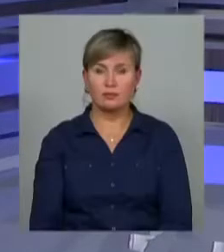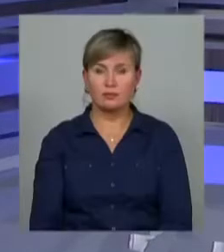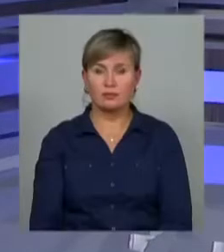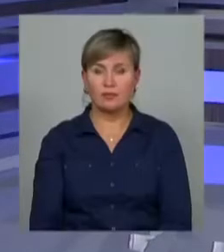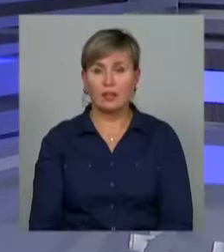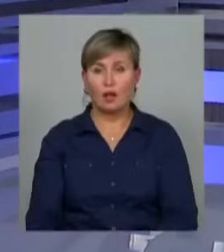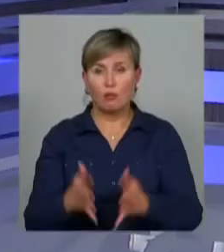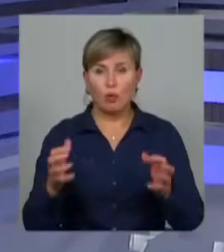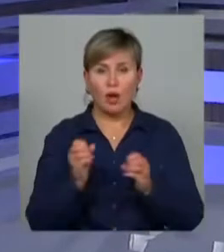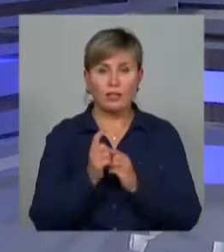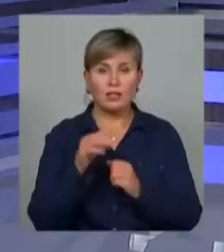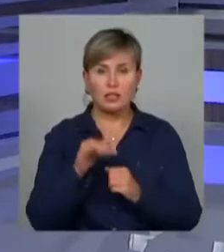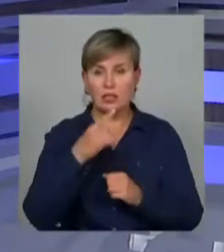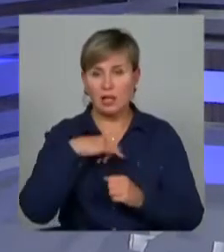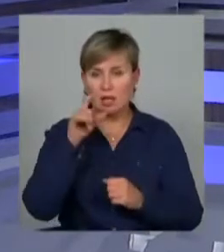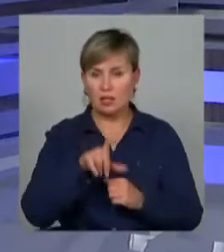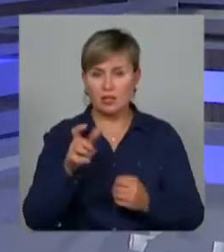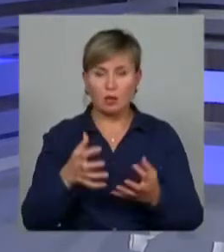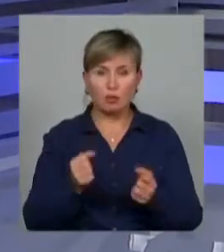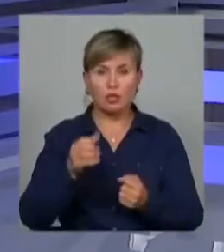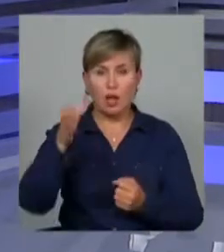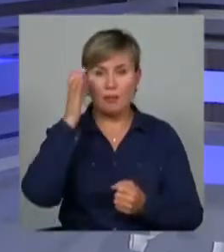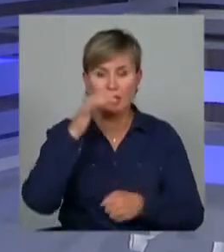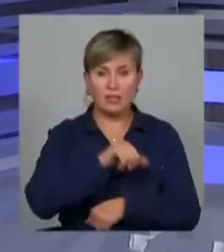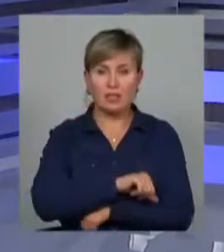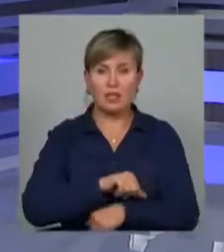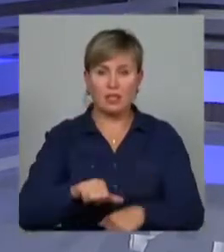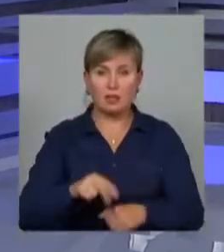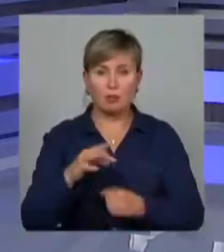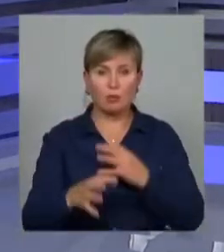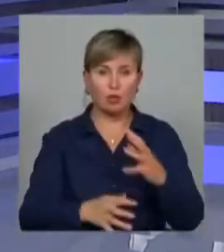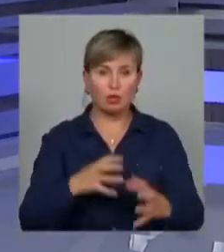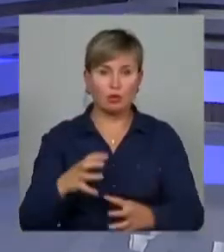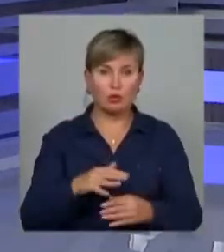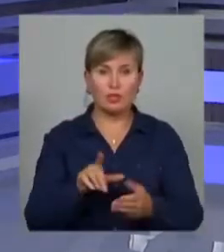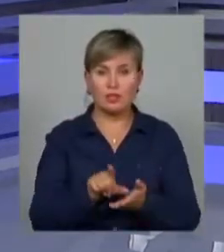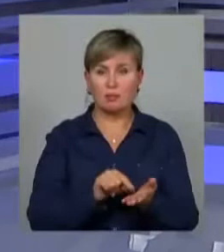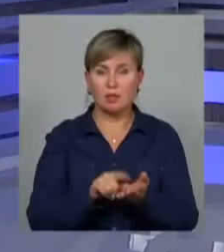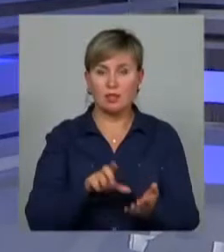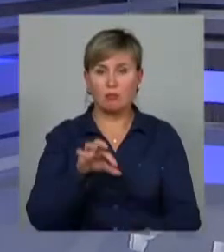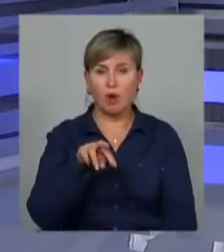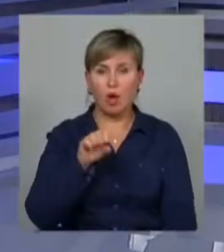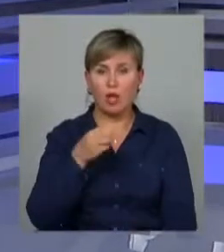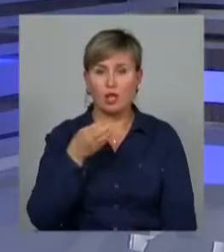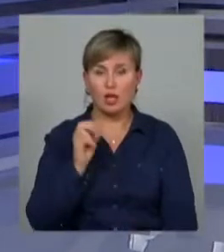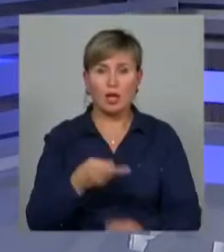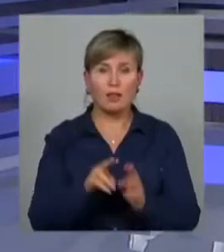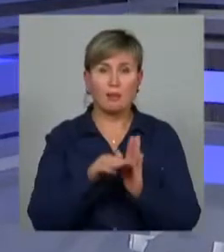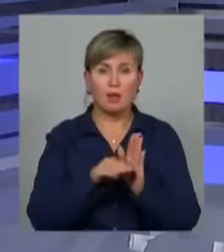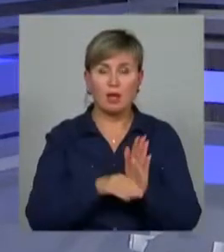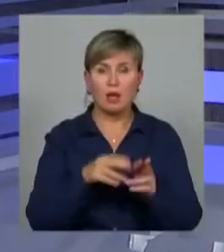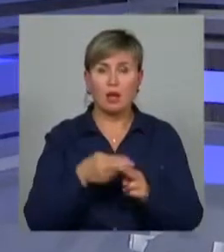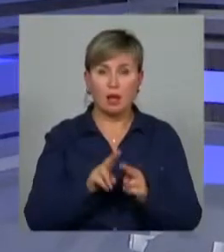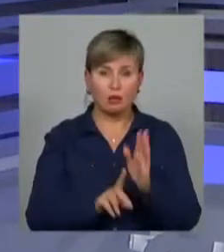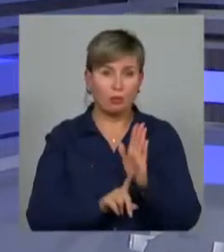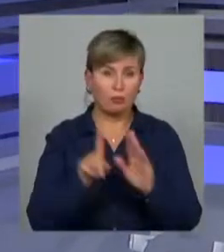Более 11 тысяч казахстанцев получили образование за границей по международной стипендии «Булашак». Это программа, которая стала прорывной